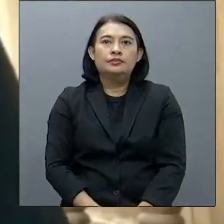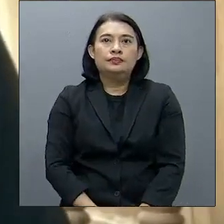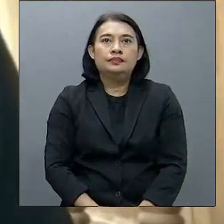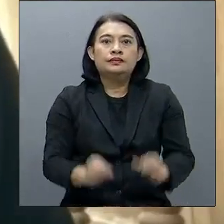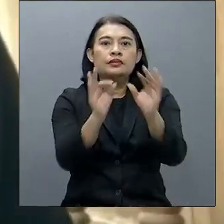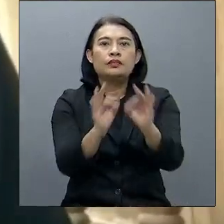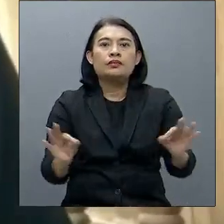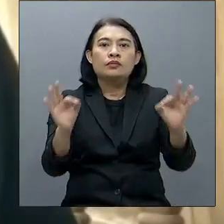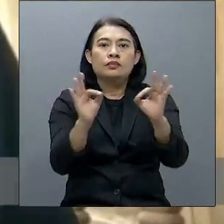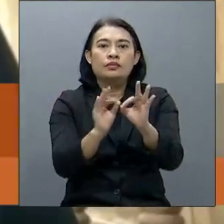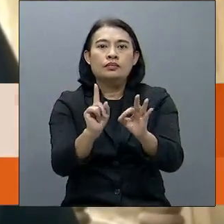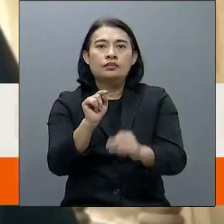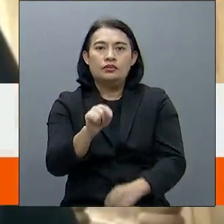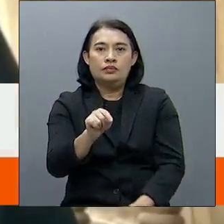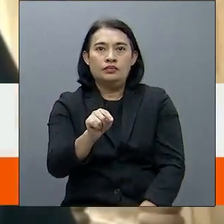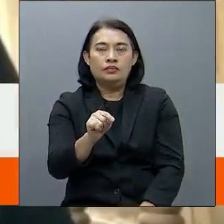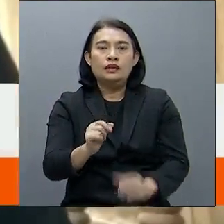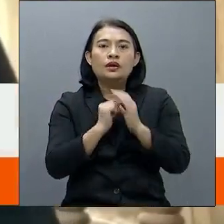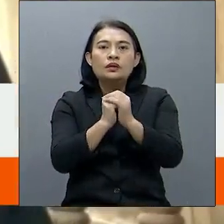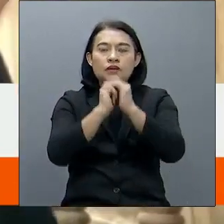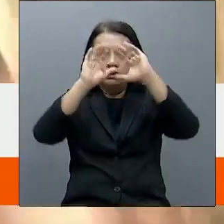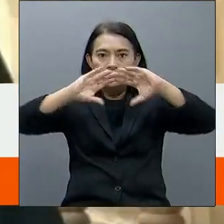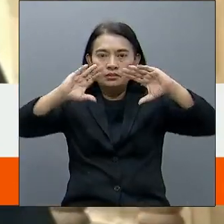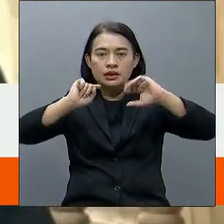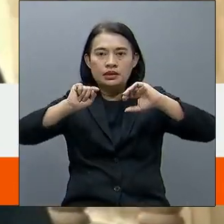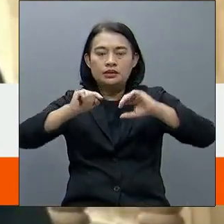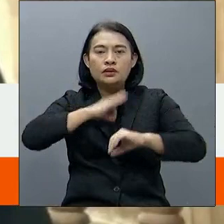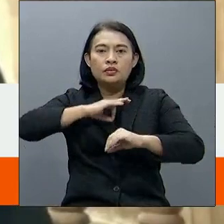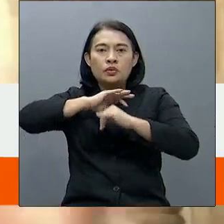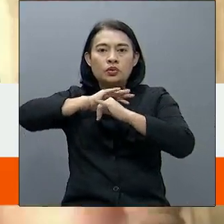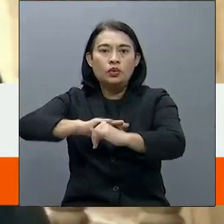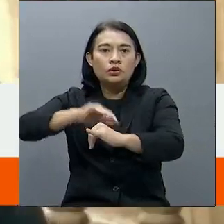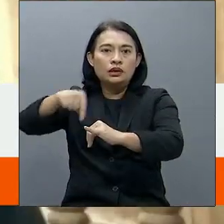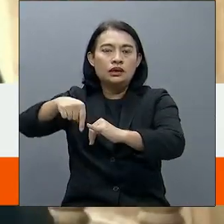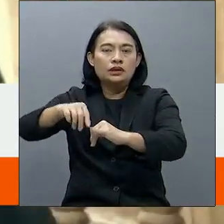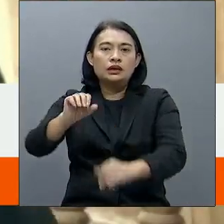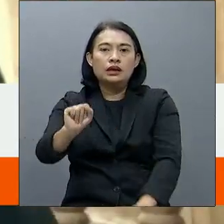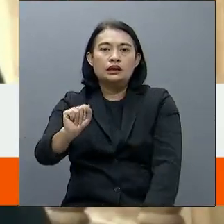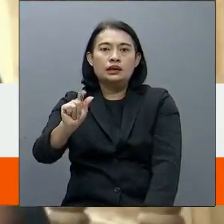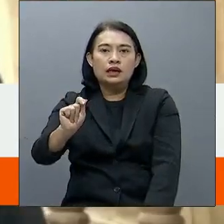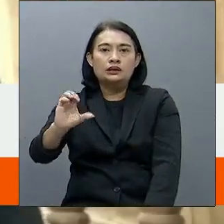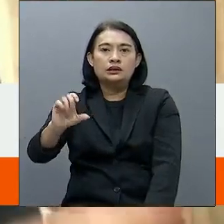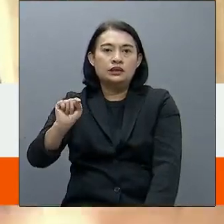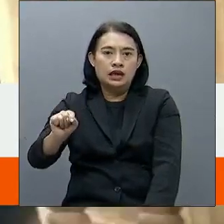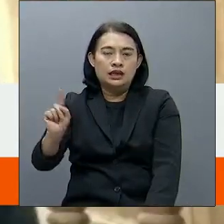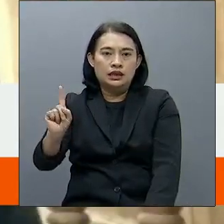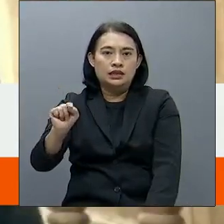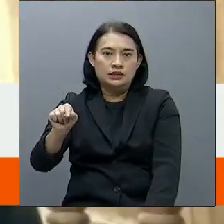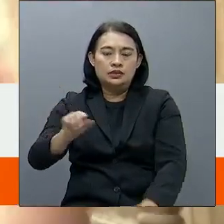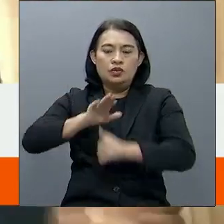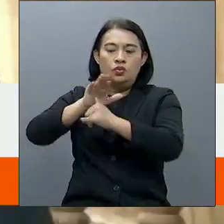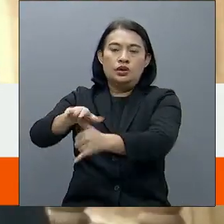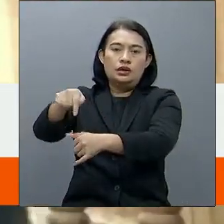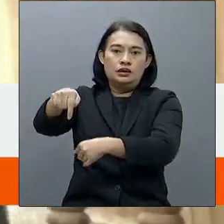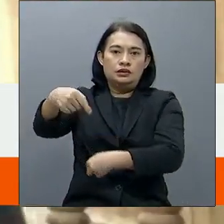ที่สุดหลังจากนี้นะครับผมมองว่าจีนรัฐบาลจีนกลางจะกดดัน sacยังไงนะครับแล้วผมก็ภาวนา